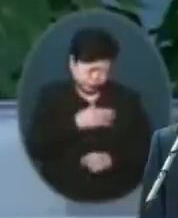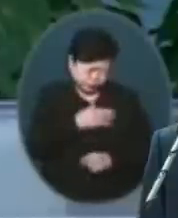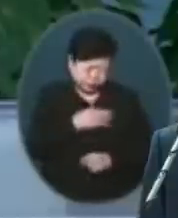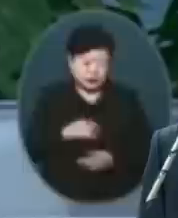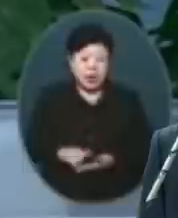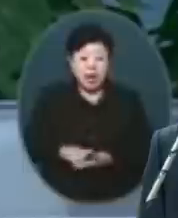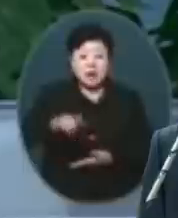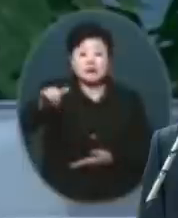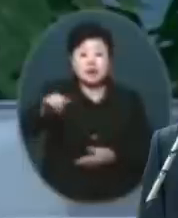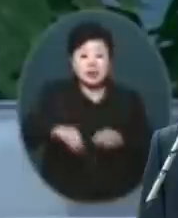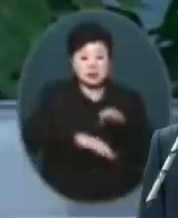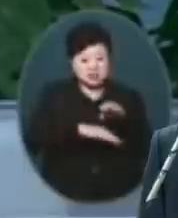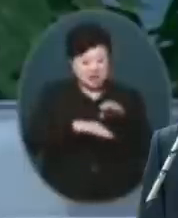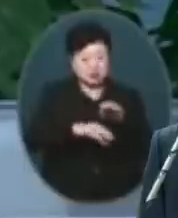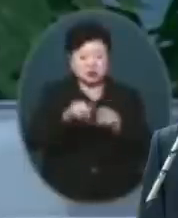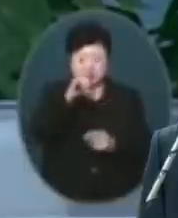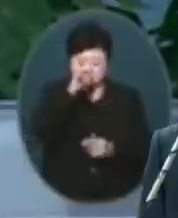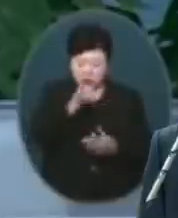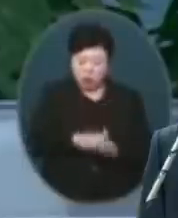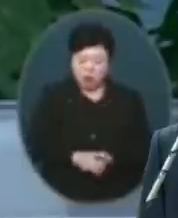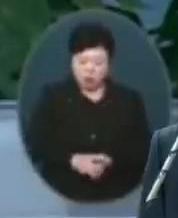비행기가 있지요, 자동차가 있지요,